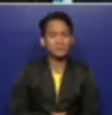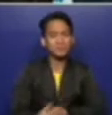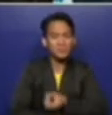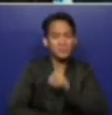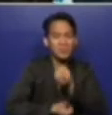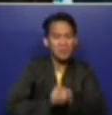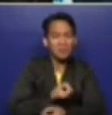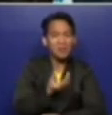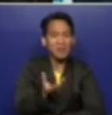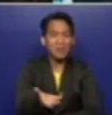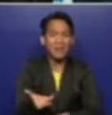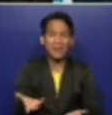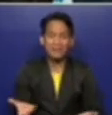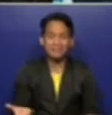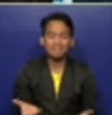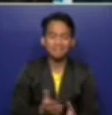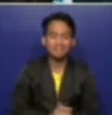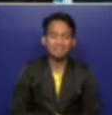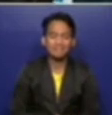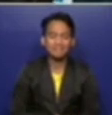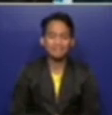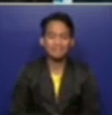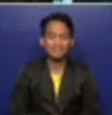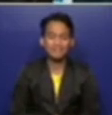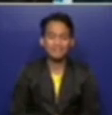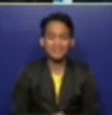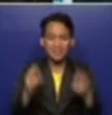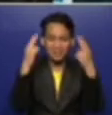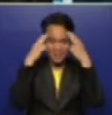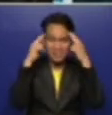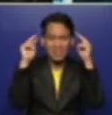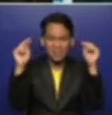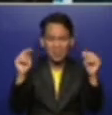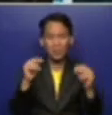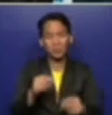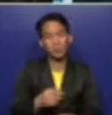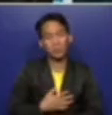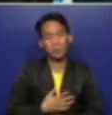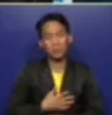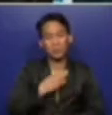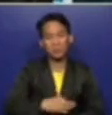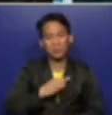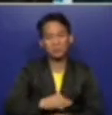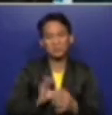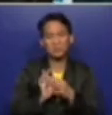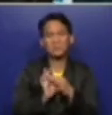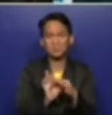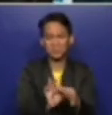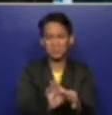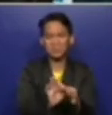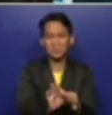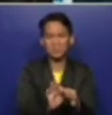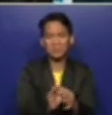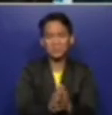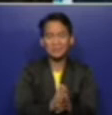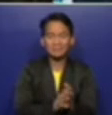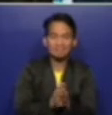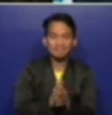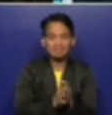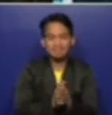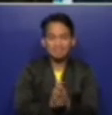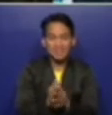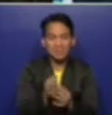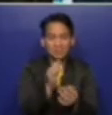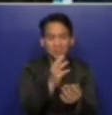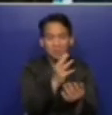ช่นเดียวกันตรงนี้ท่านนายกรัฐมนตรีท่านก็มีความห่วงใยนะท่านก็ได้มอบแนวทางไปว่าก็